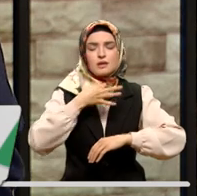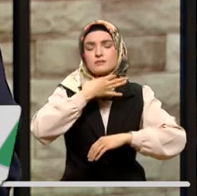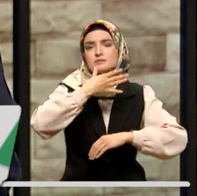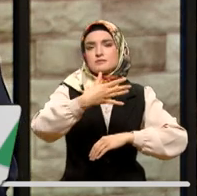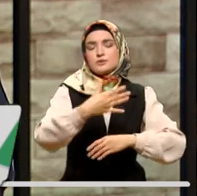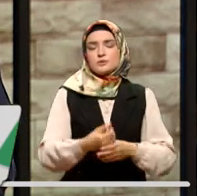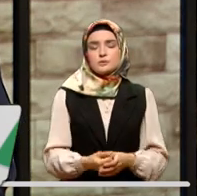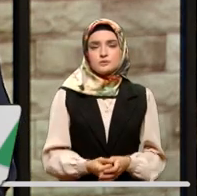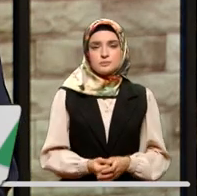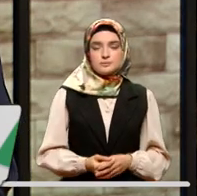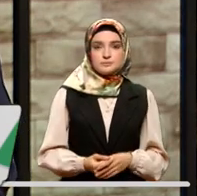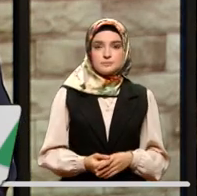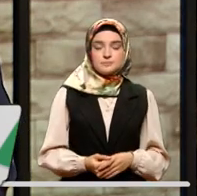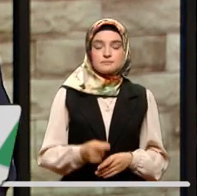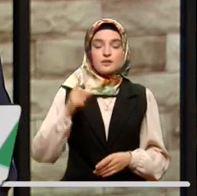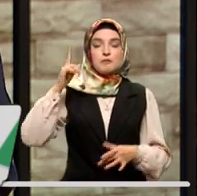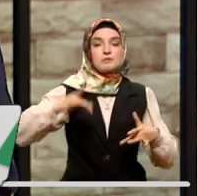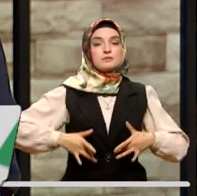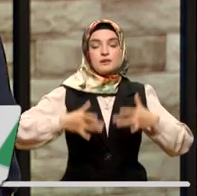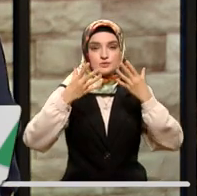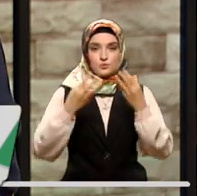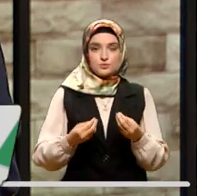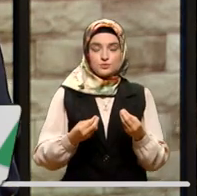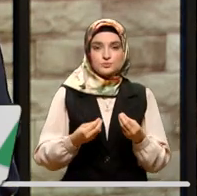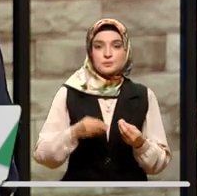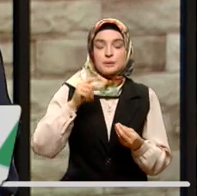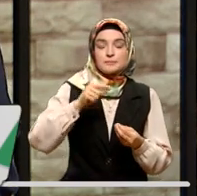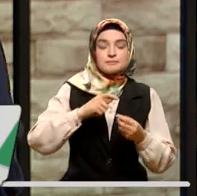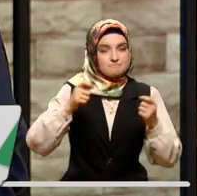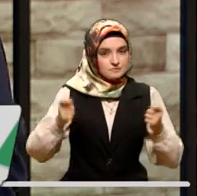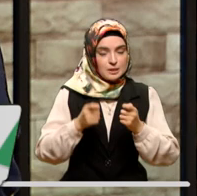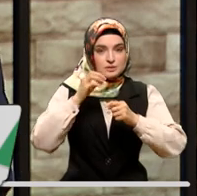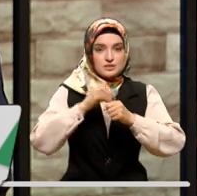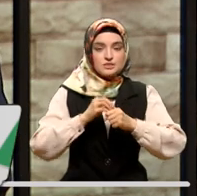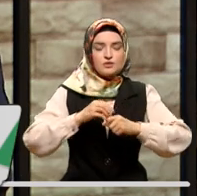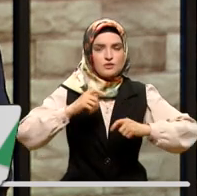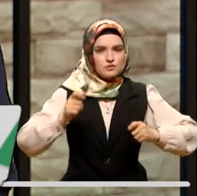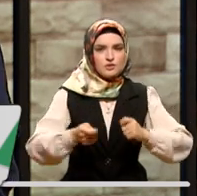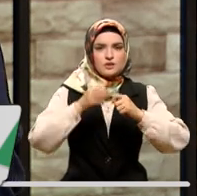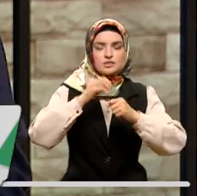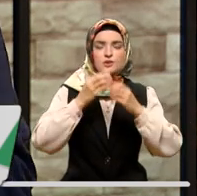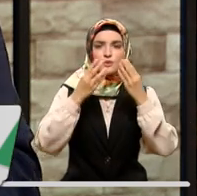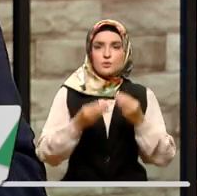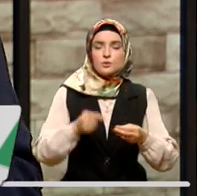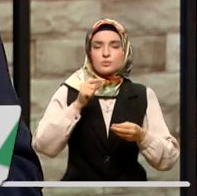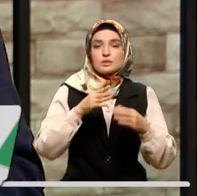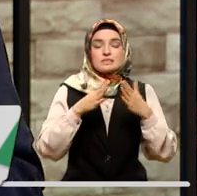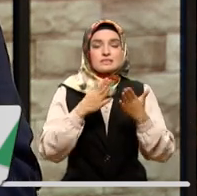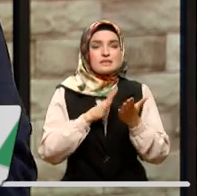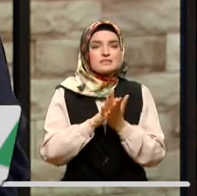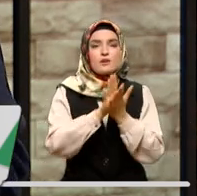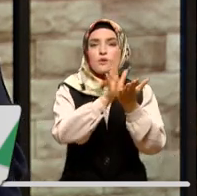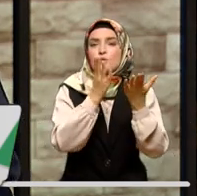yani. Gerçekten teşekkür ediyorum. Allah hepsinden razı olsun. Çünkü bir çabanın içine, gayretin içerisine girerek bu çocukları nasıl